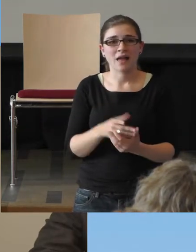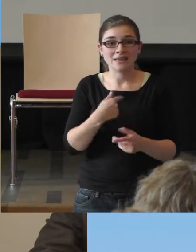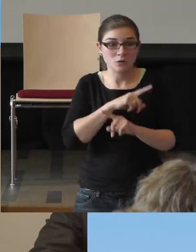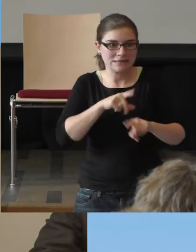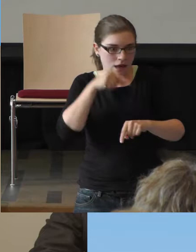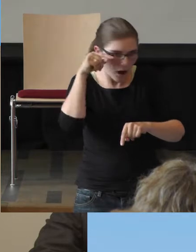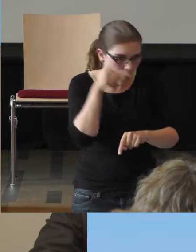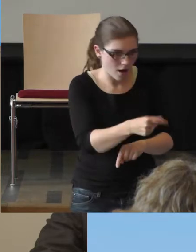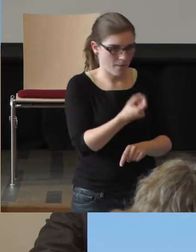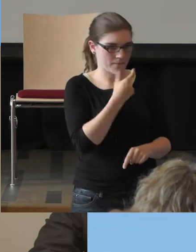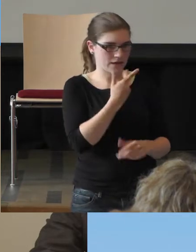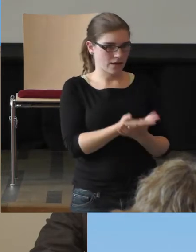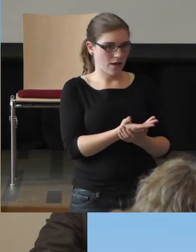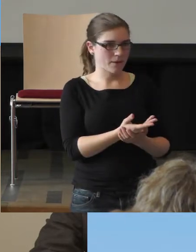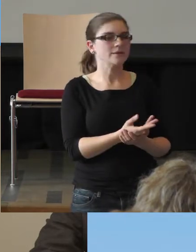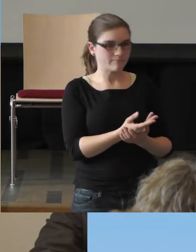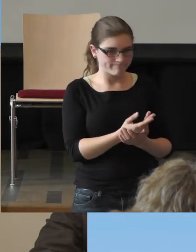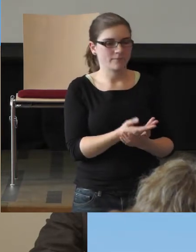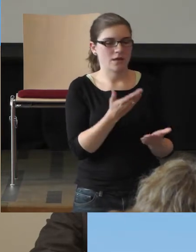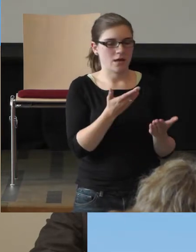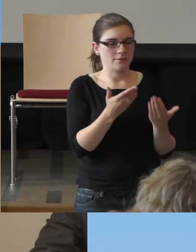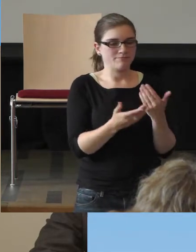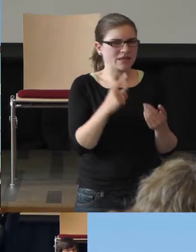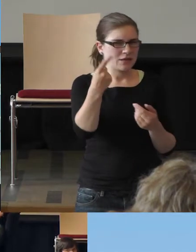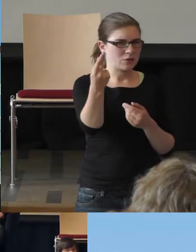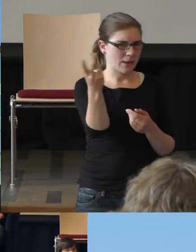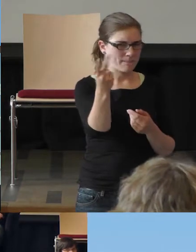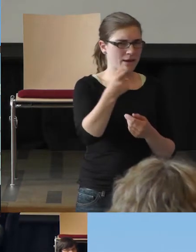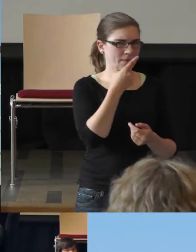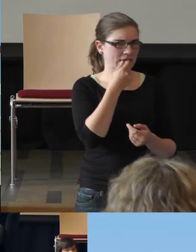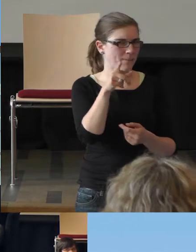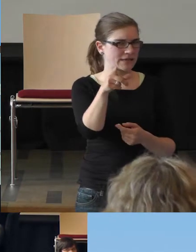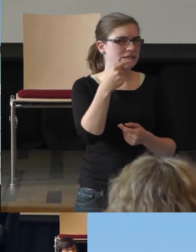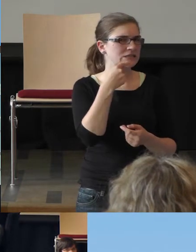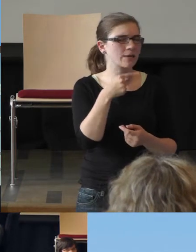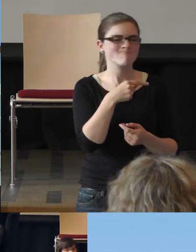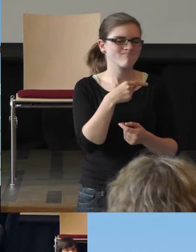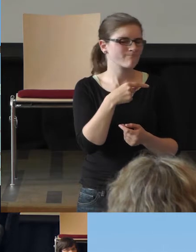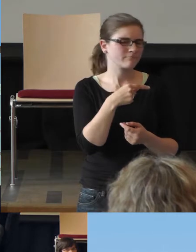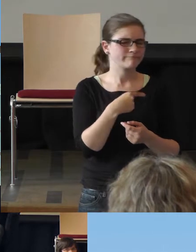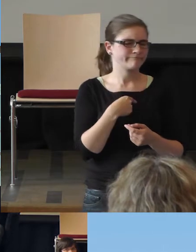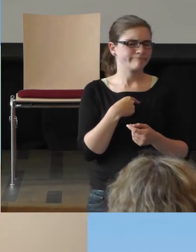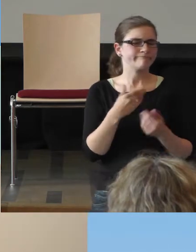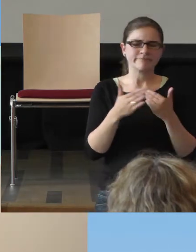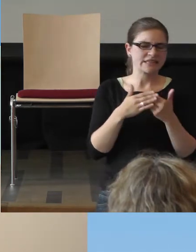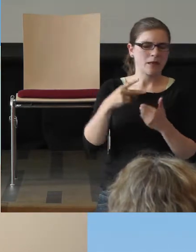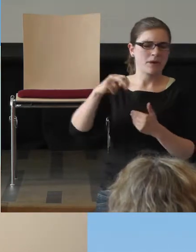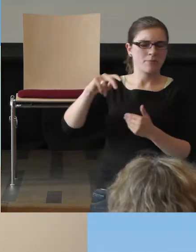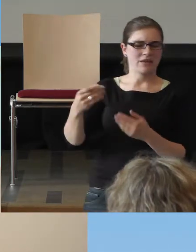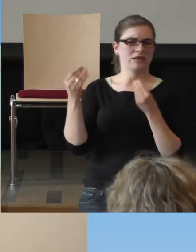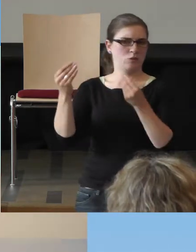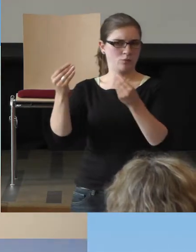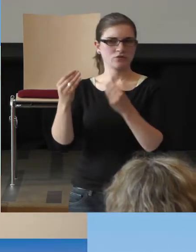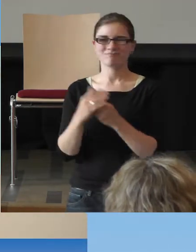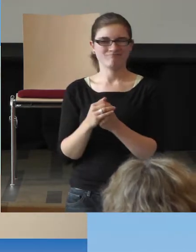in erster Linie eine Polyneuropathie machen, die Sie jetzt genannt haben. Ich kann das nur bestätigen. Die beiden Medikamente sind nicht typisch für